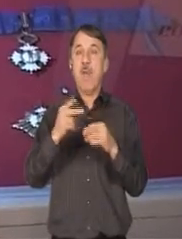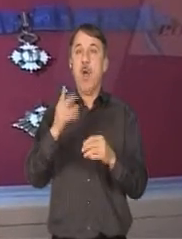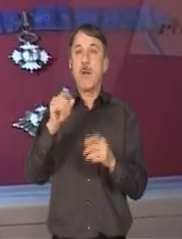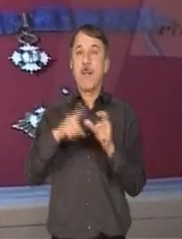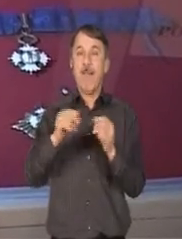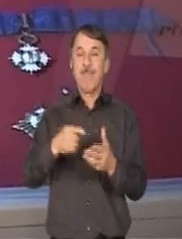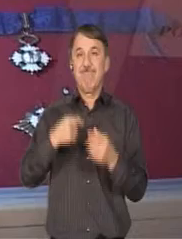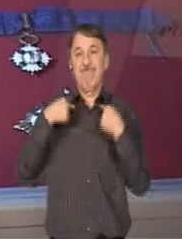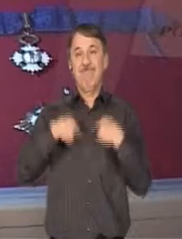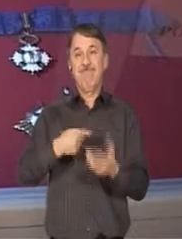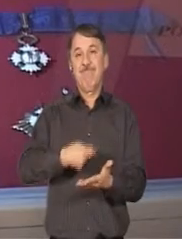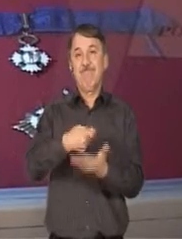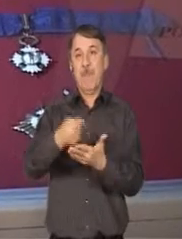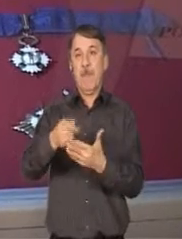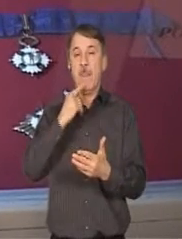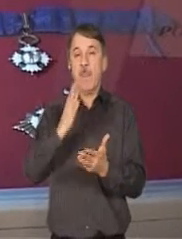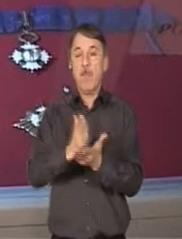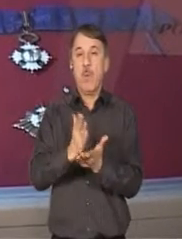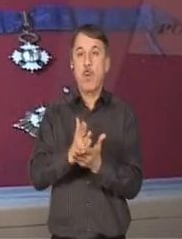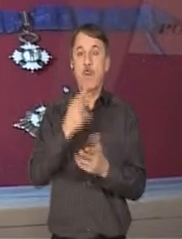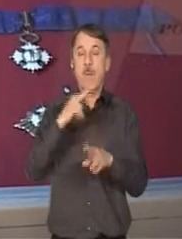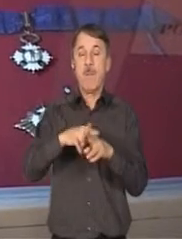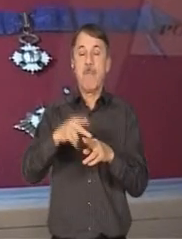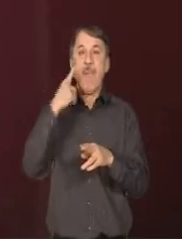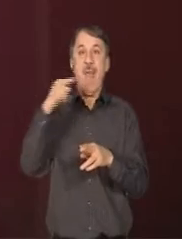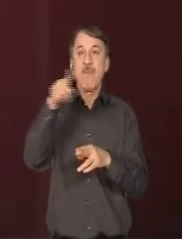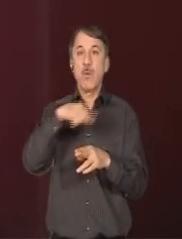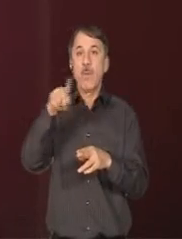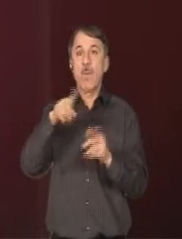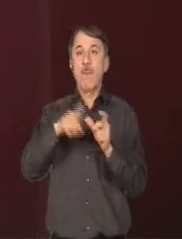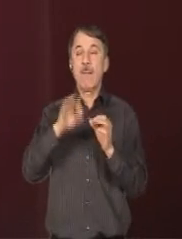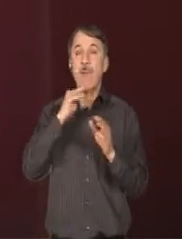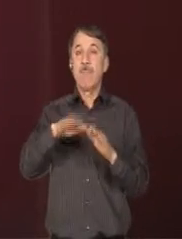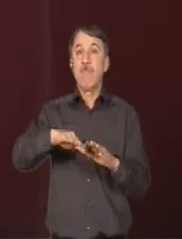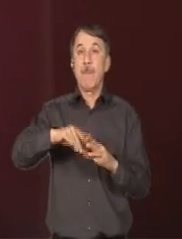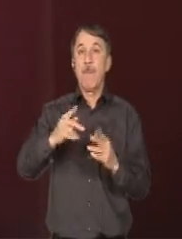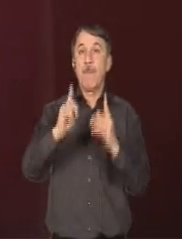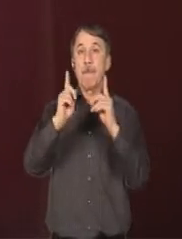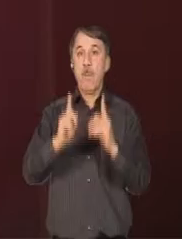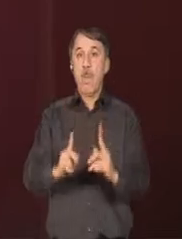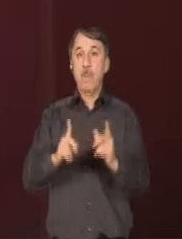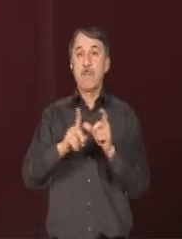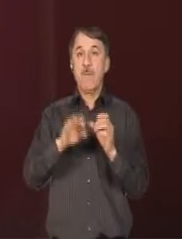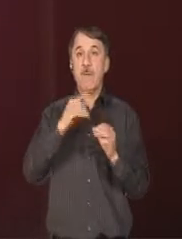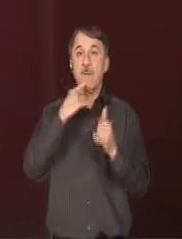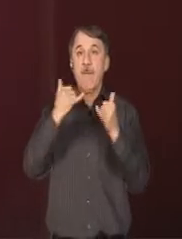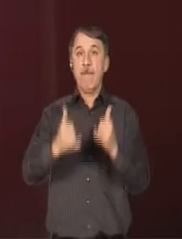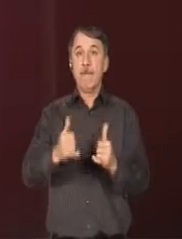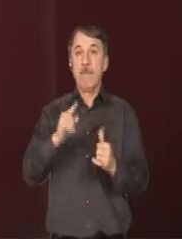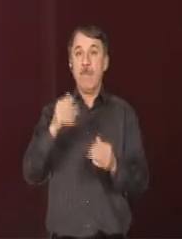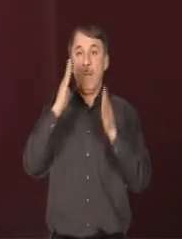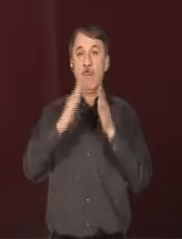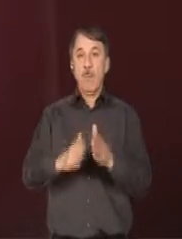podeljen je u 5 stepeni i nosio se na traci bele boje i plavih rubova. Oko centralnog medaljona postavljen je Malteški krst sa